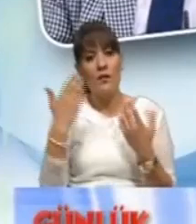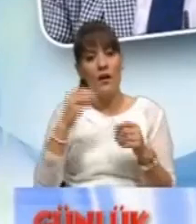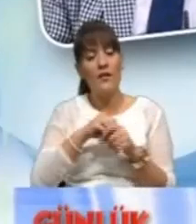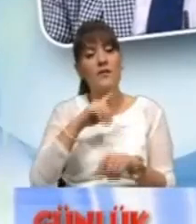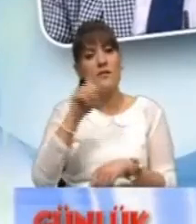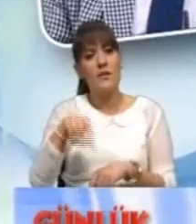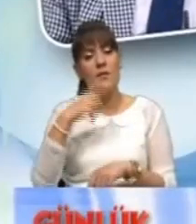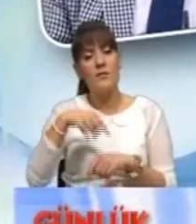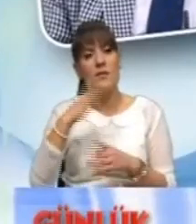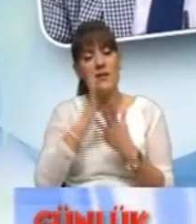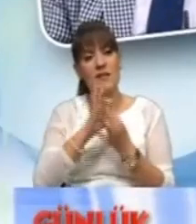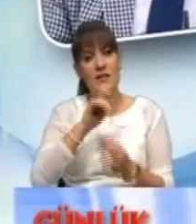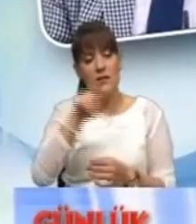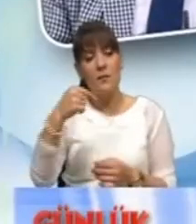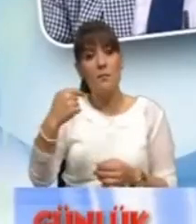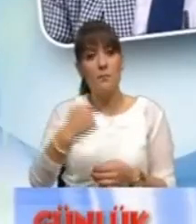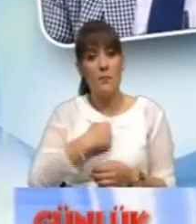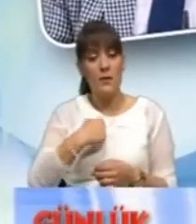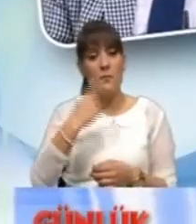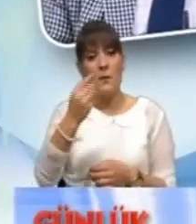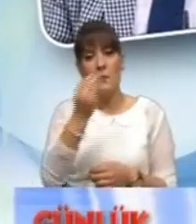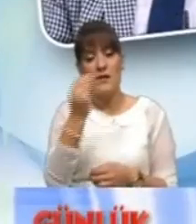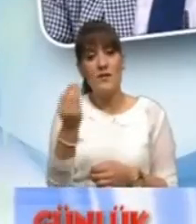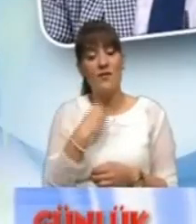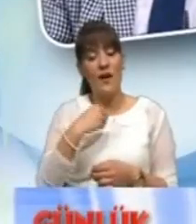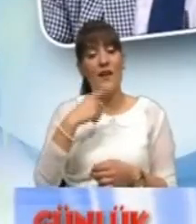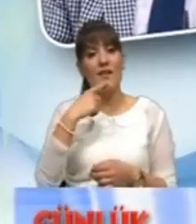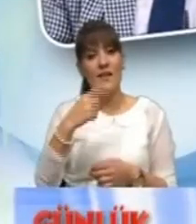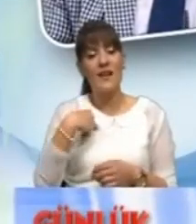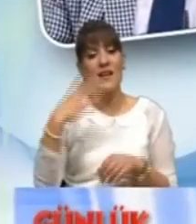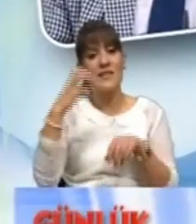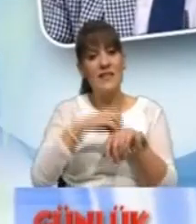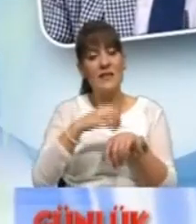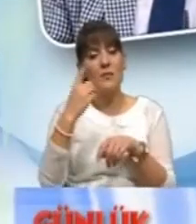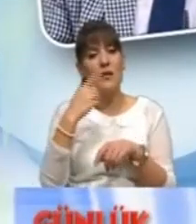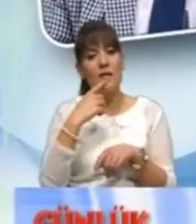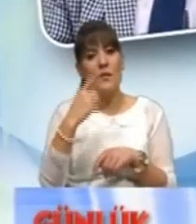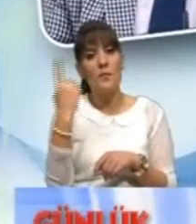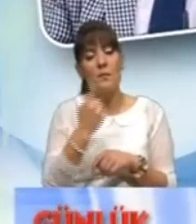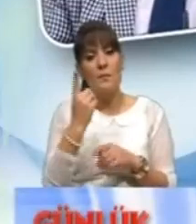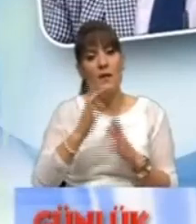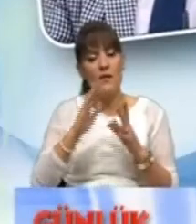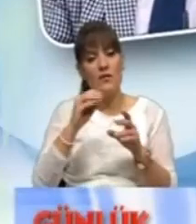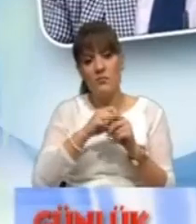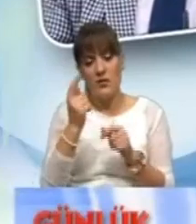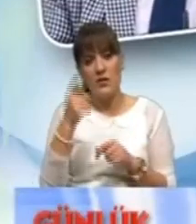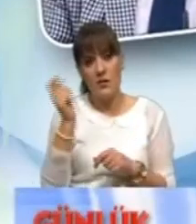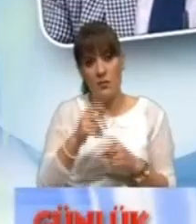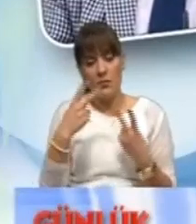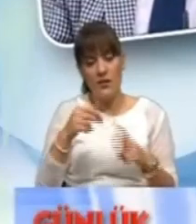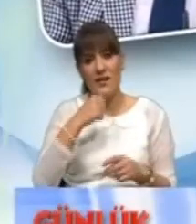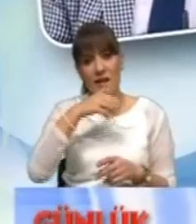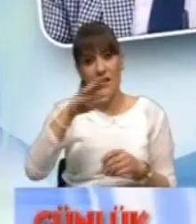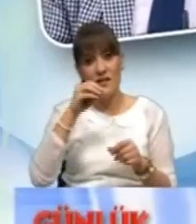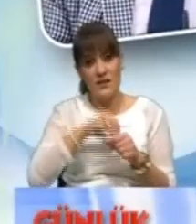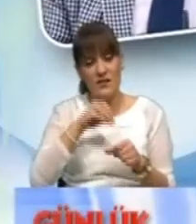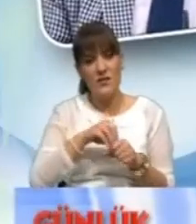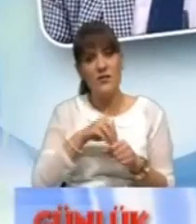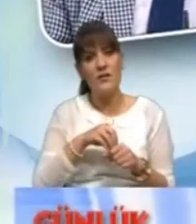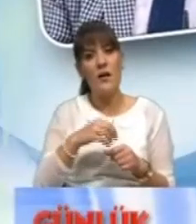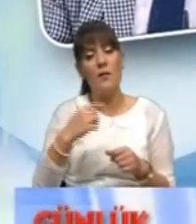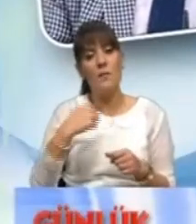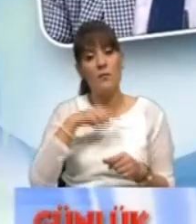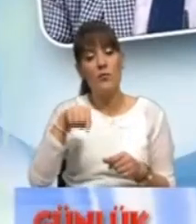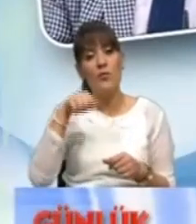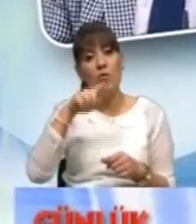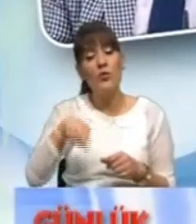zaman zaman da insanlara, bana da bir besin ver diye ısırma gibi bir faaliyete bile girebiliyor denizde zaman zaman. Tabii